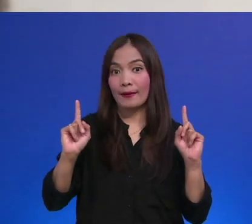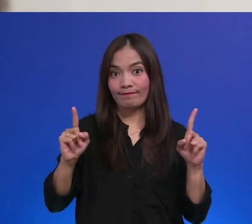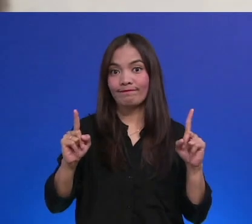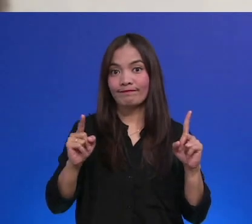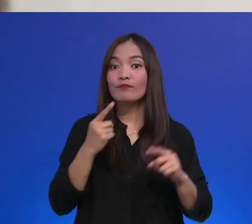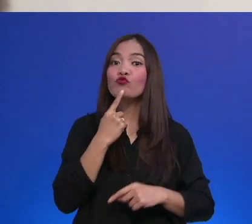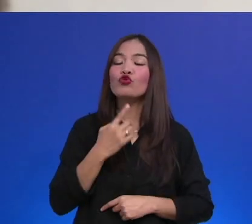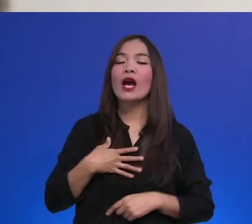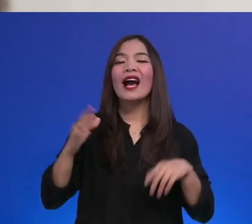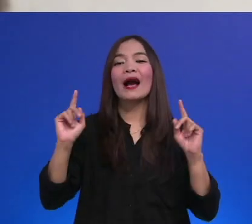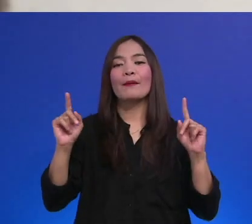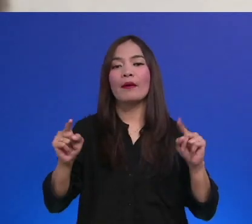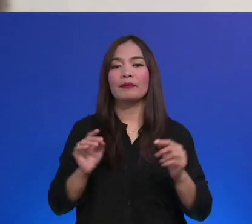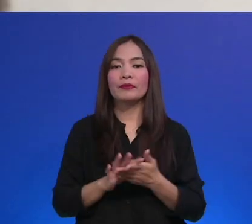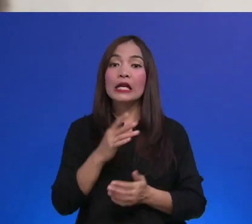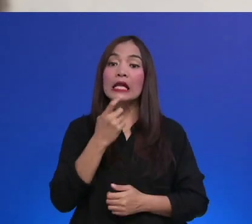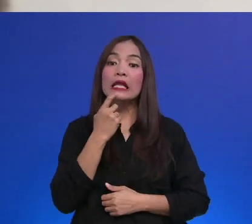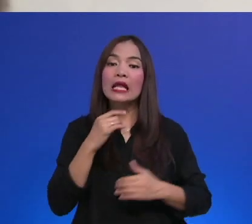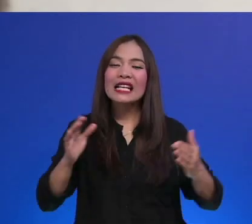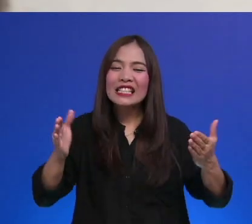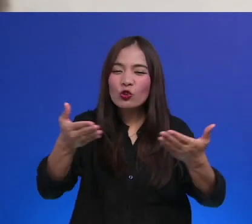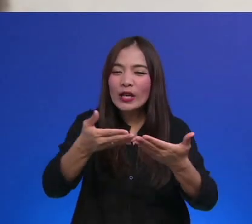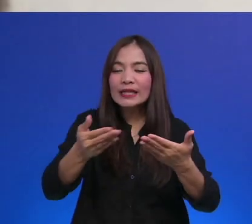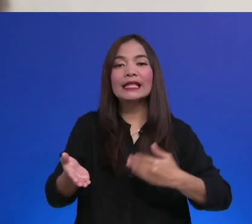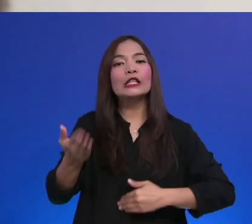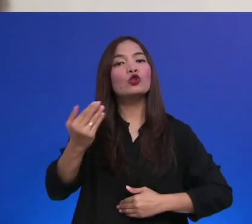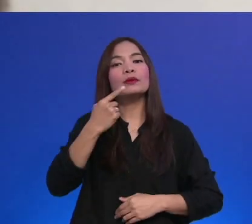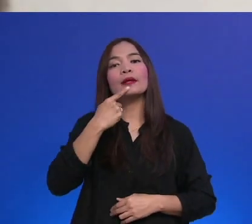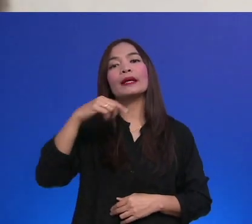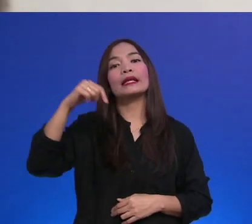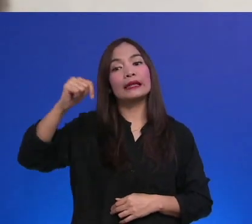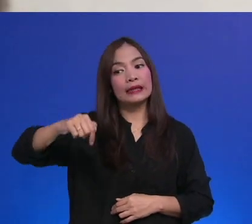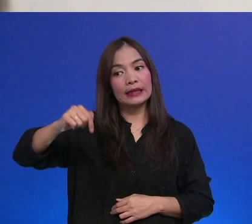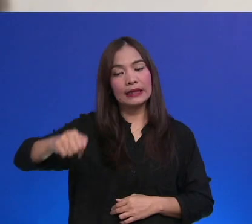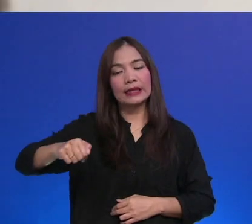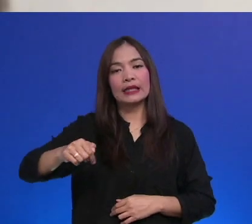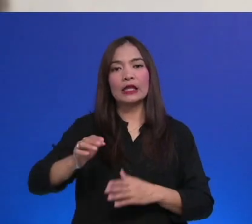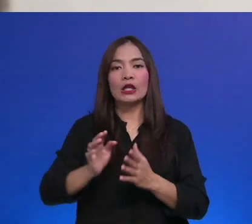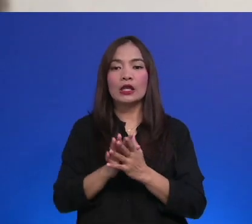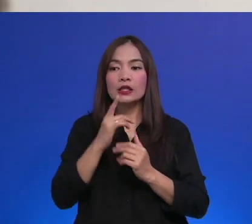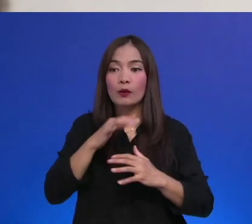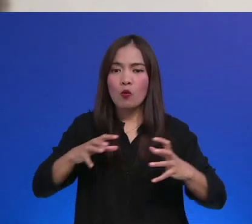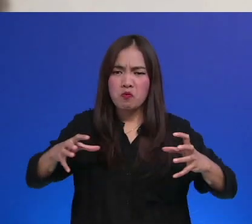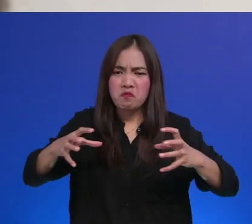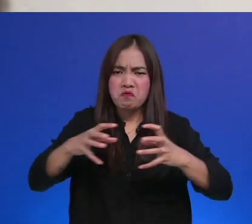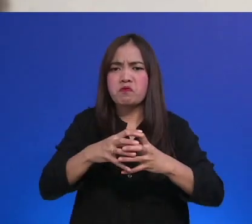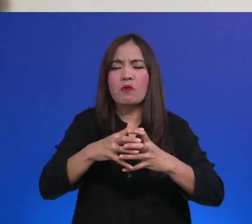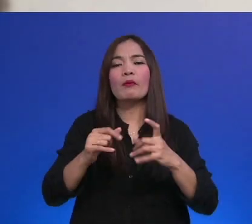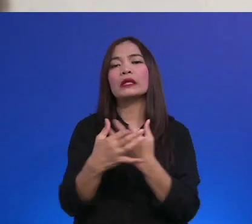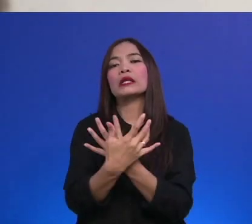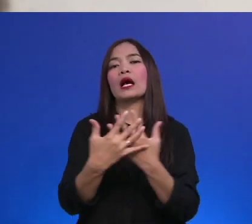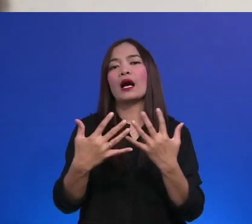atmosfer kehidupan seperti ini kuat mencengkerama masyarakat